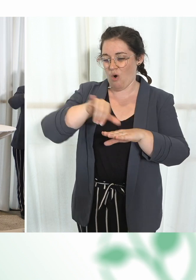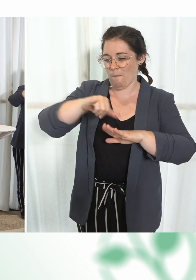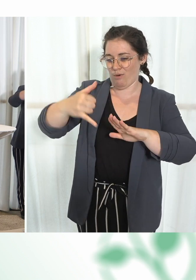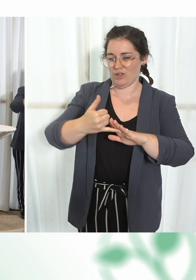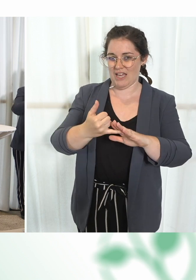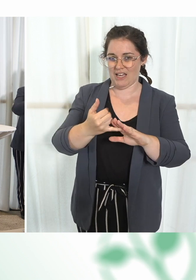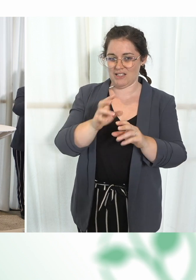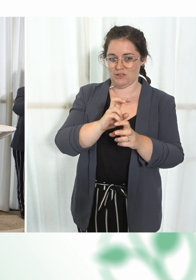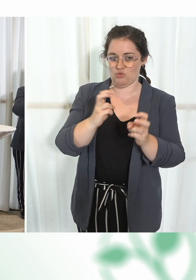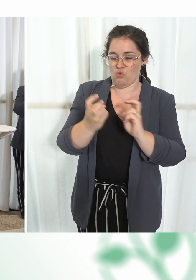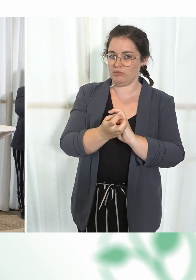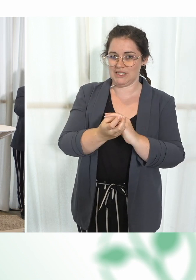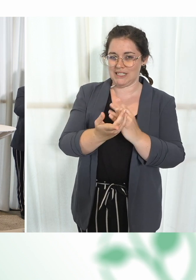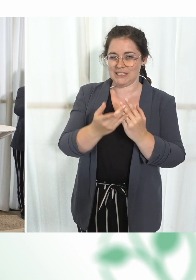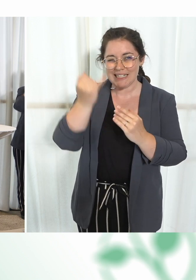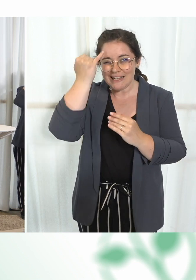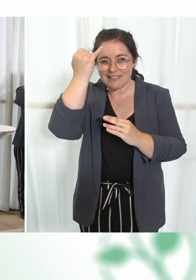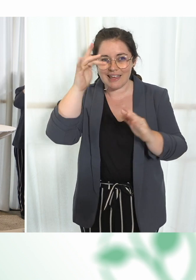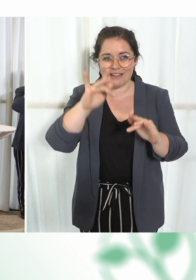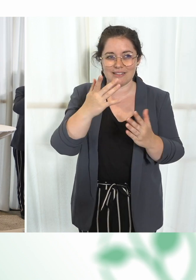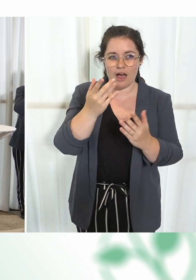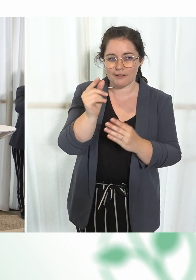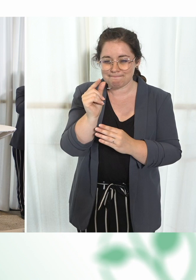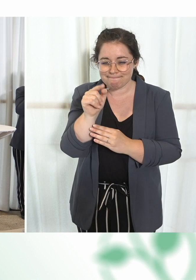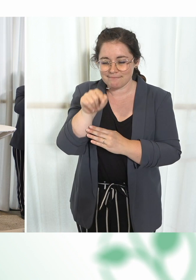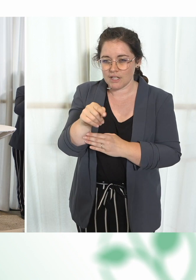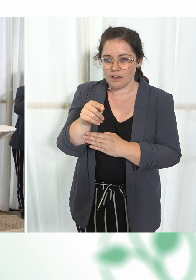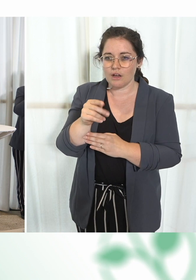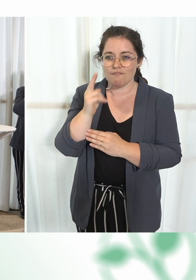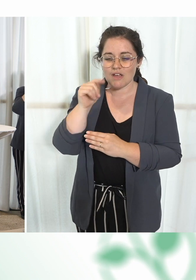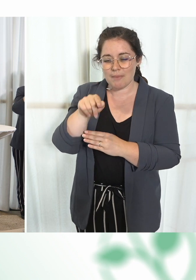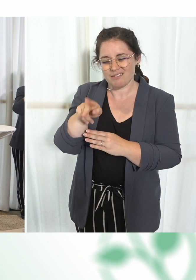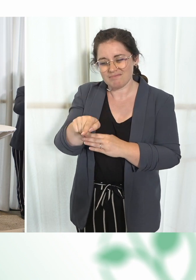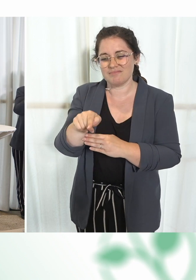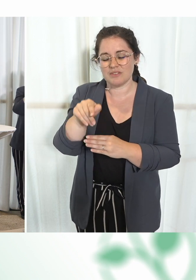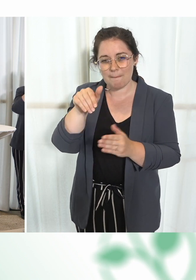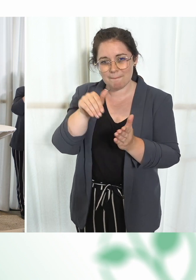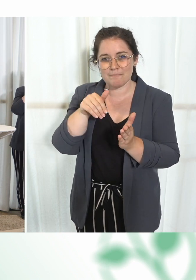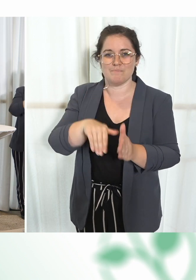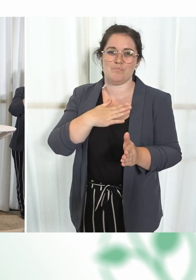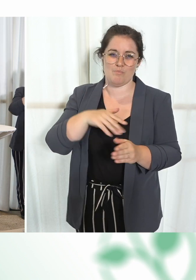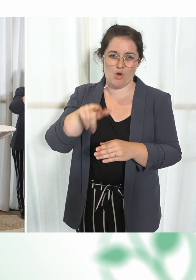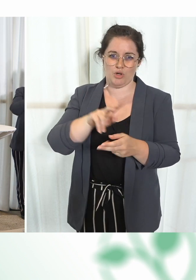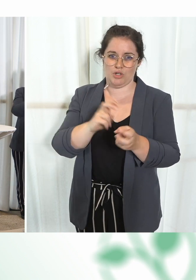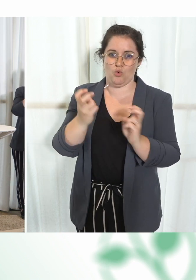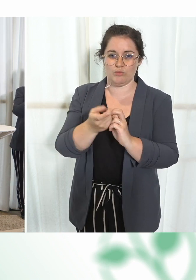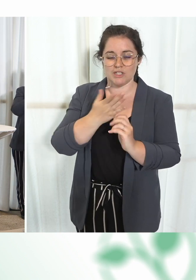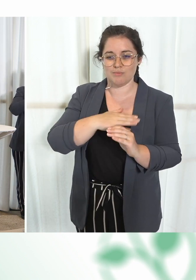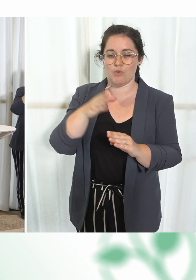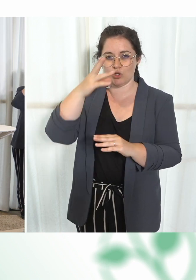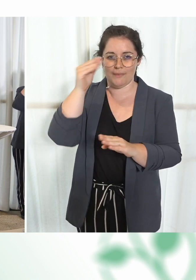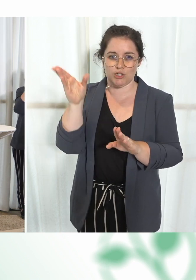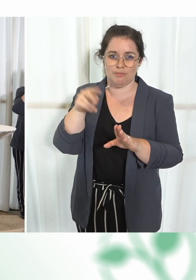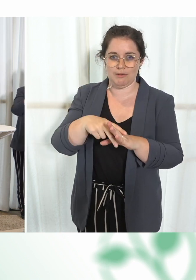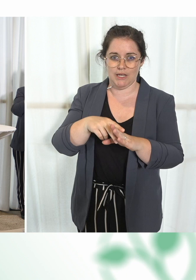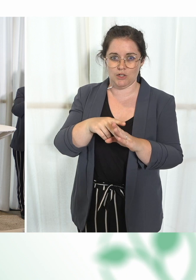eine Idee hat, wenn man einen Need findet im Unternehmen, wo man sagt, da müssen wir ansetzen, da möchten wir vielleicht Menschen mit Behinderung einstellen. Was sind denn die Schritte,